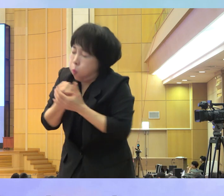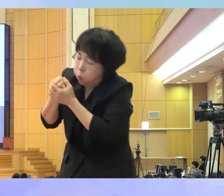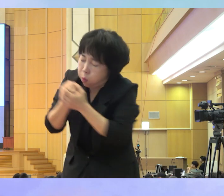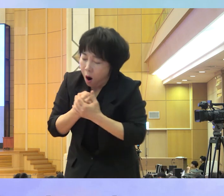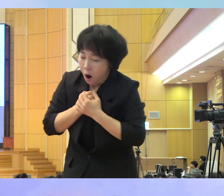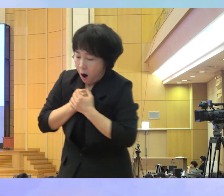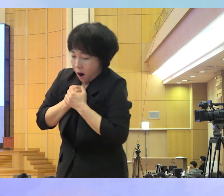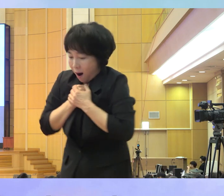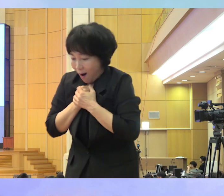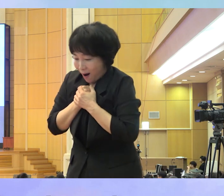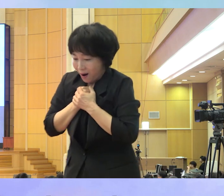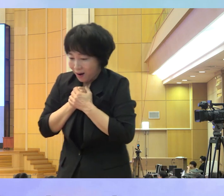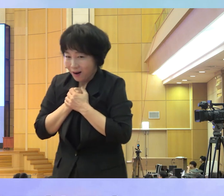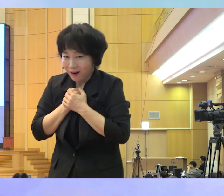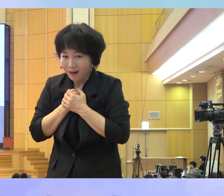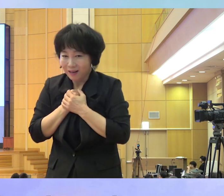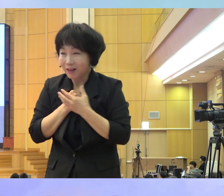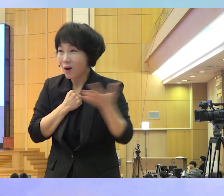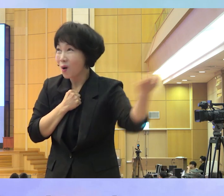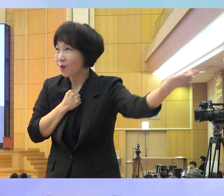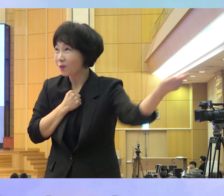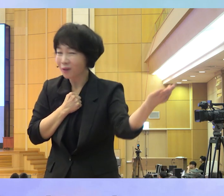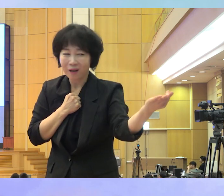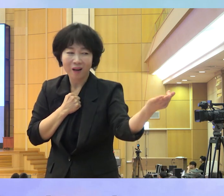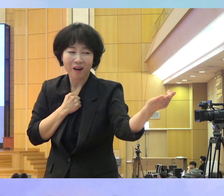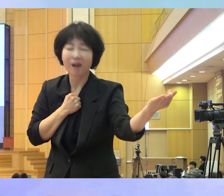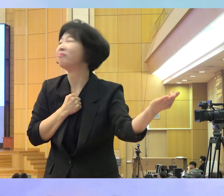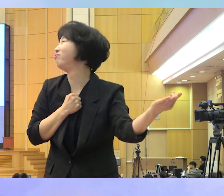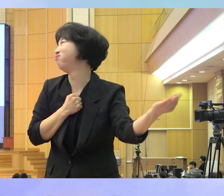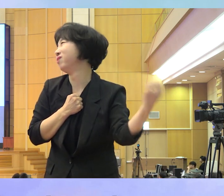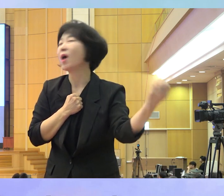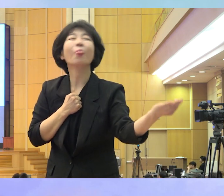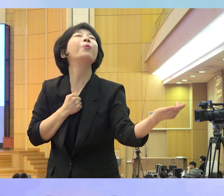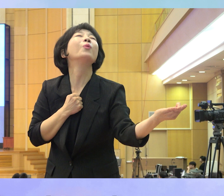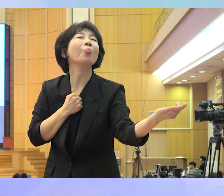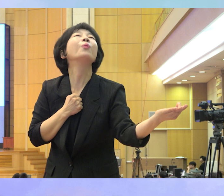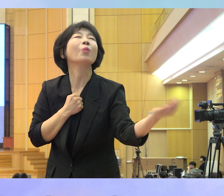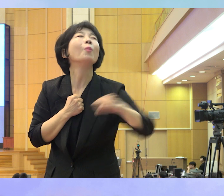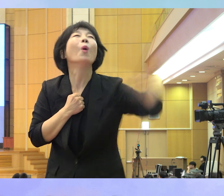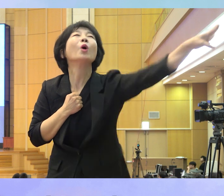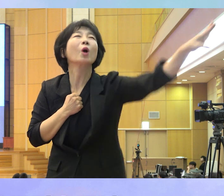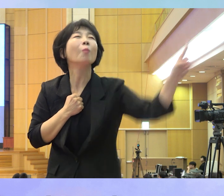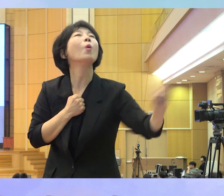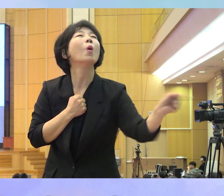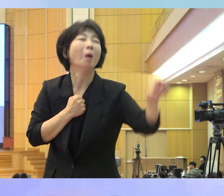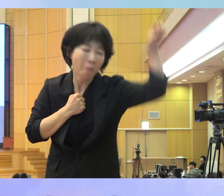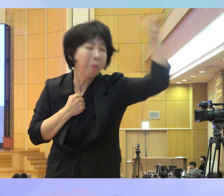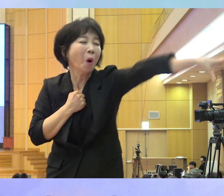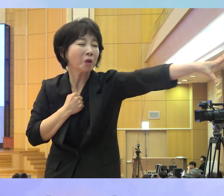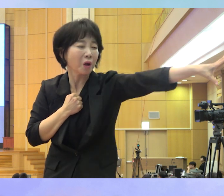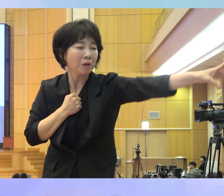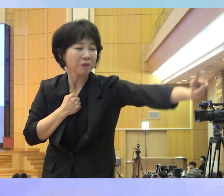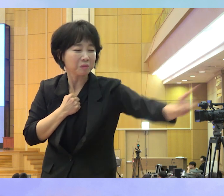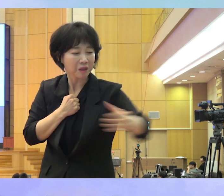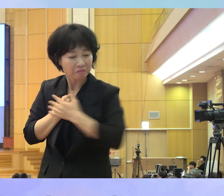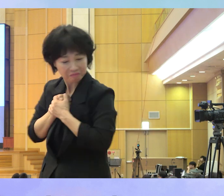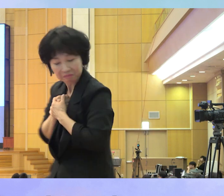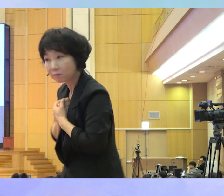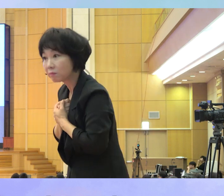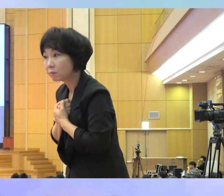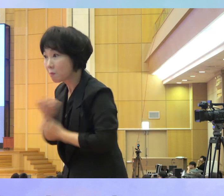알면은 금덩어리를 더 내가 관심 있겠어요? 예수님에게 더 관심 있겠어요? 예수님께 더 관심 있어야